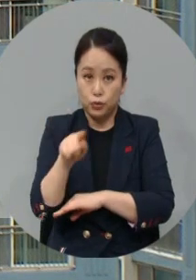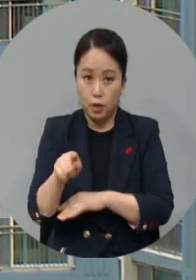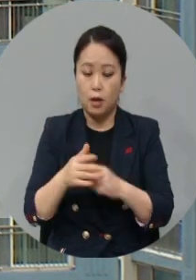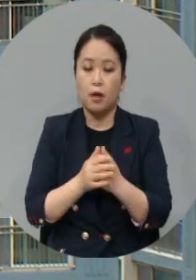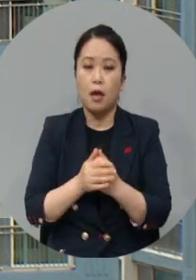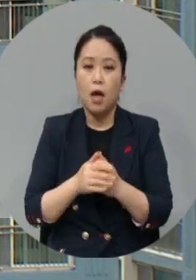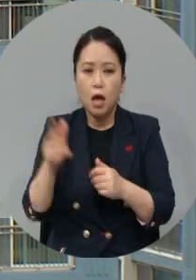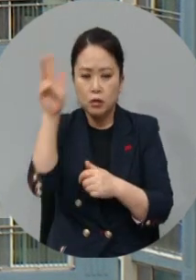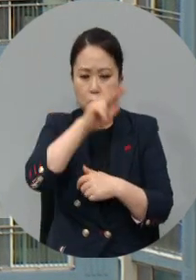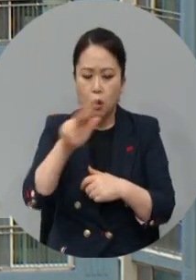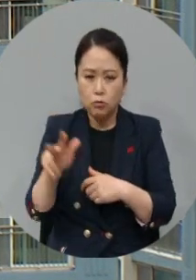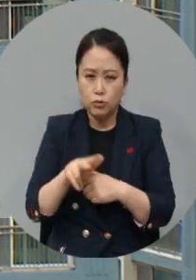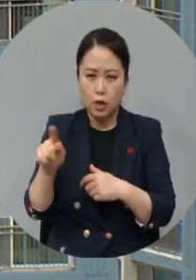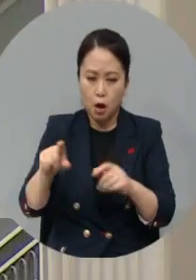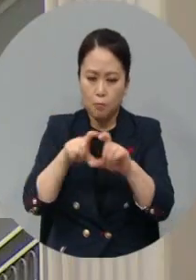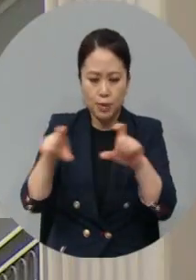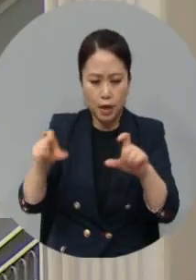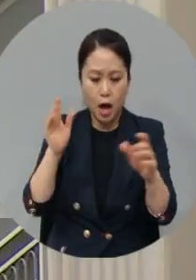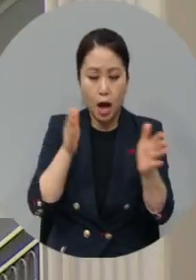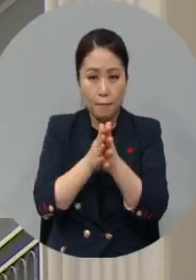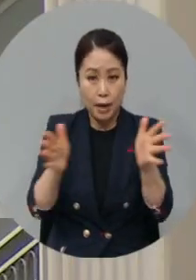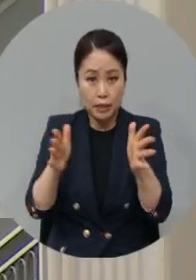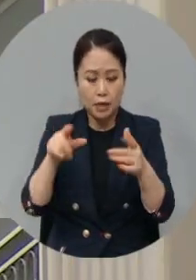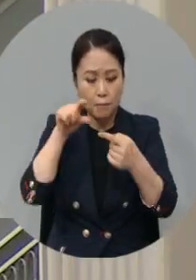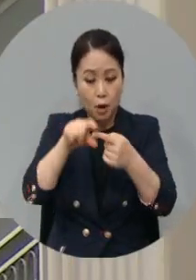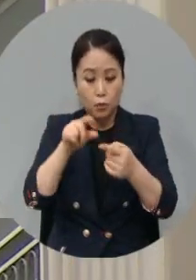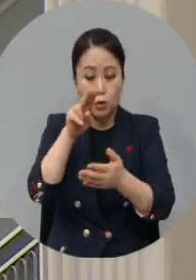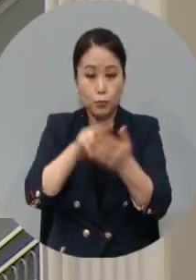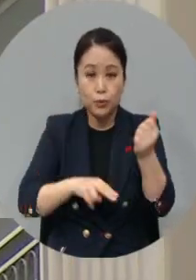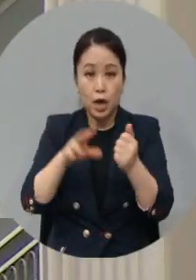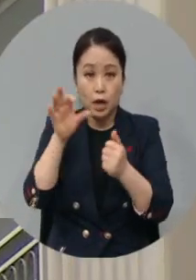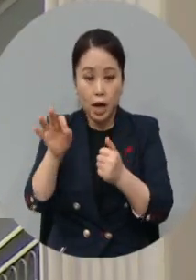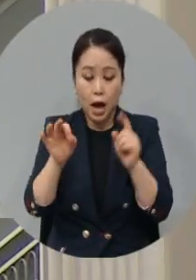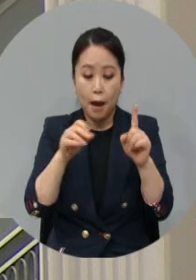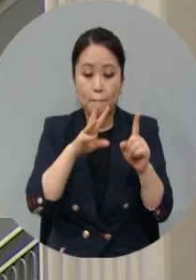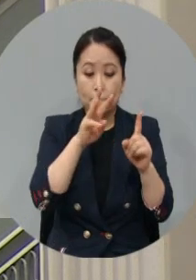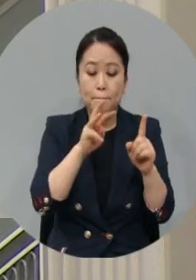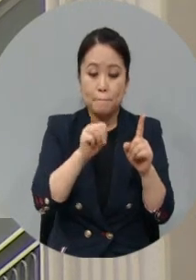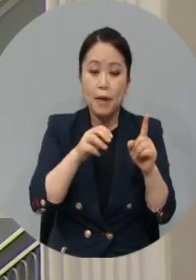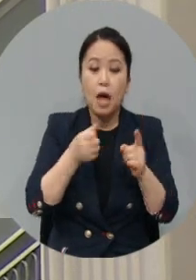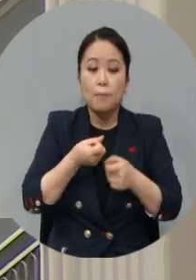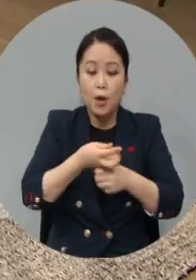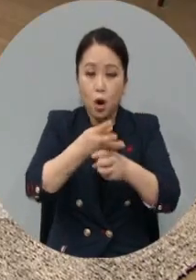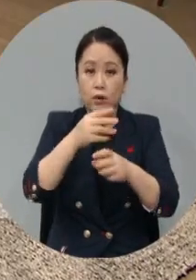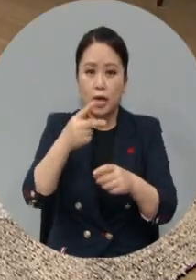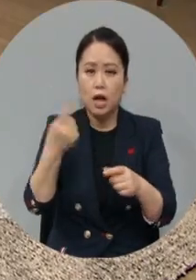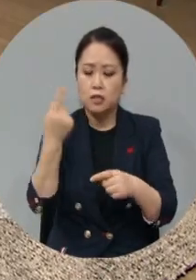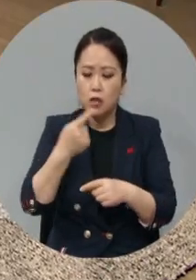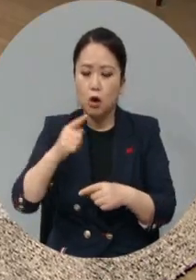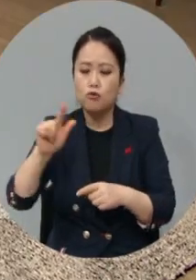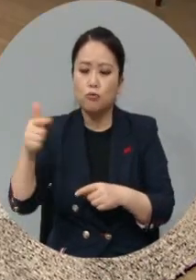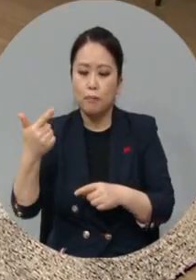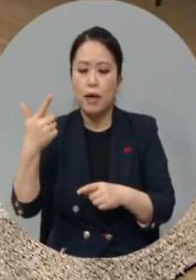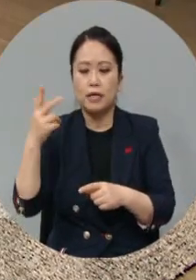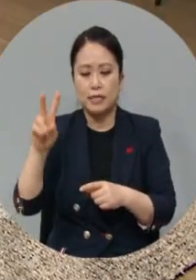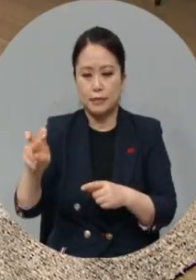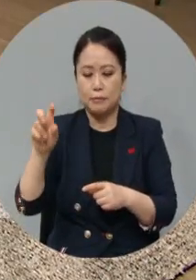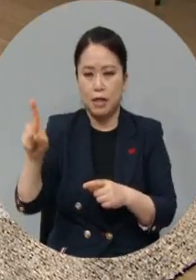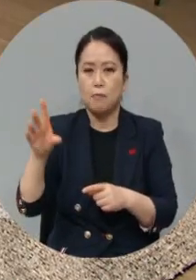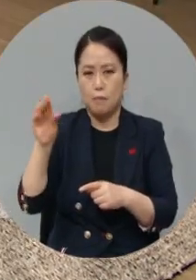따르면 전국 민간 아파트의 평균 분양가격은 3.3 제곱미터당 1621만원으로 집계될